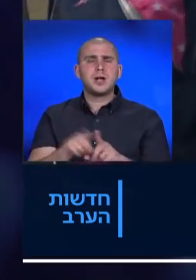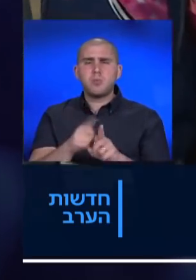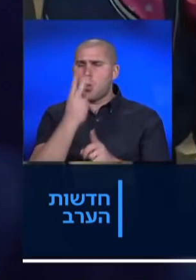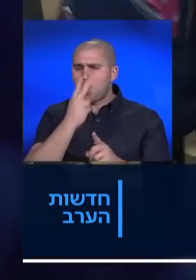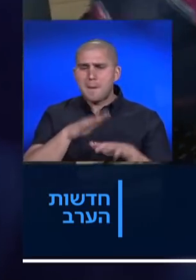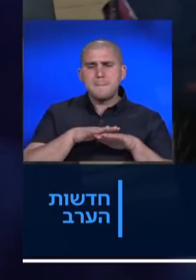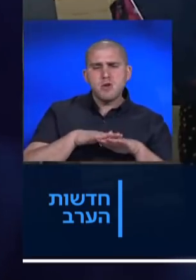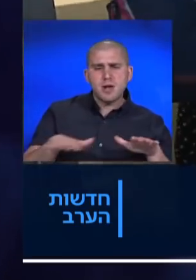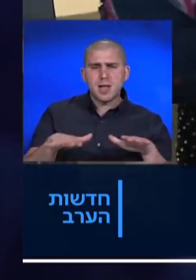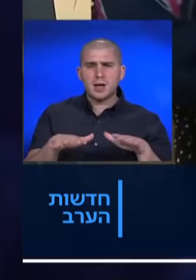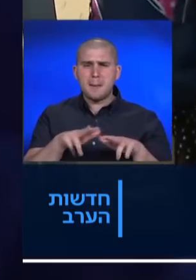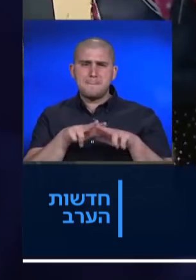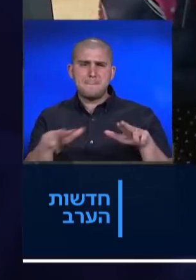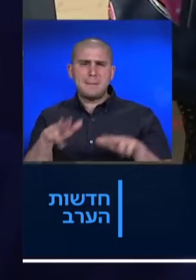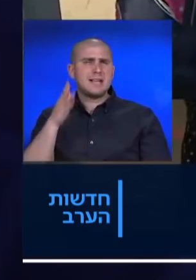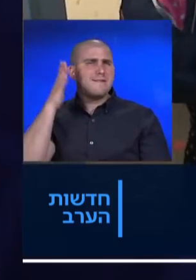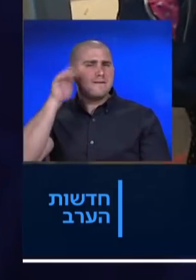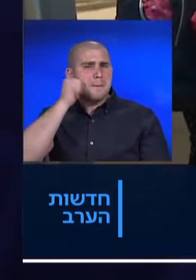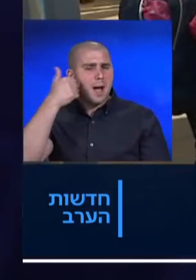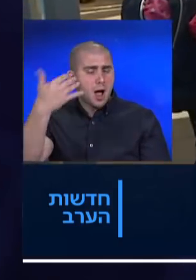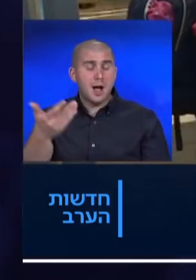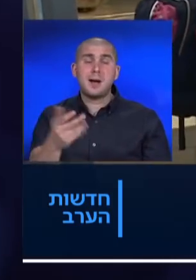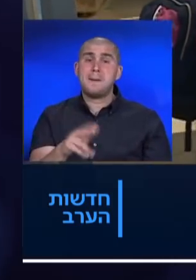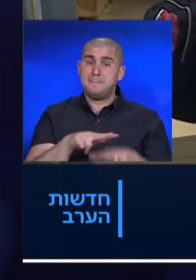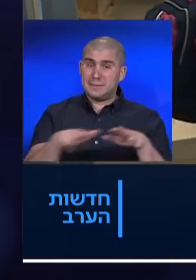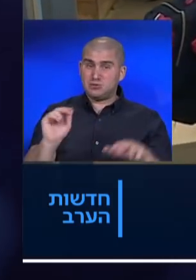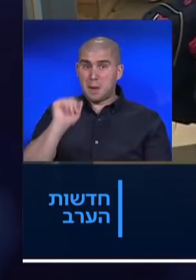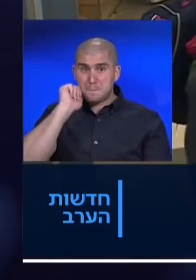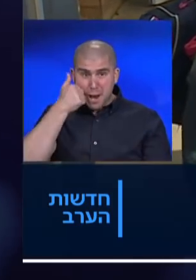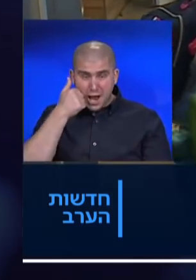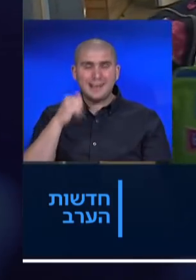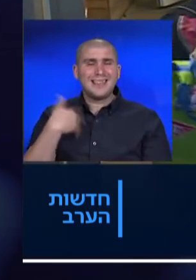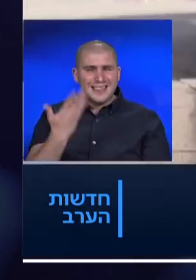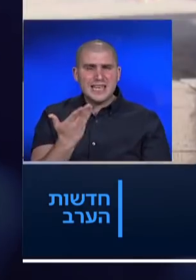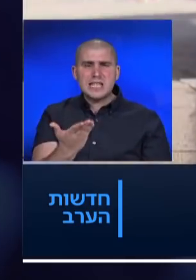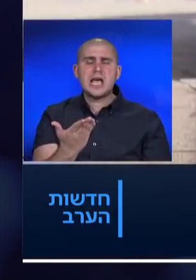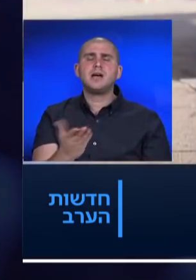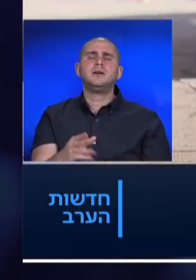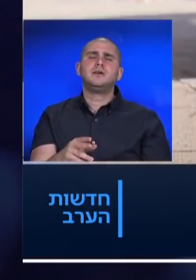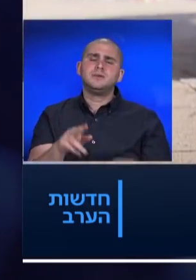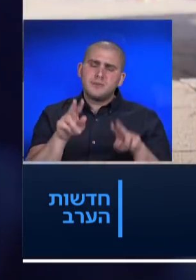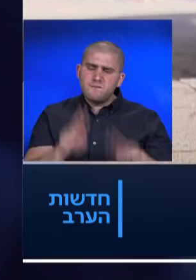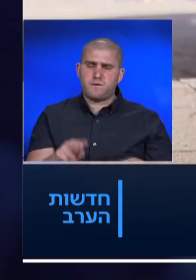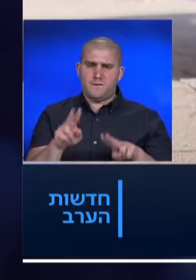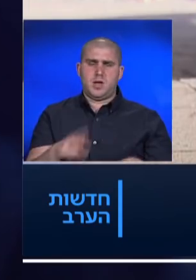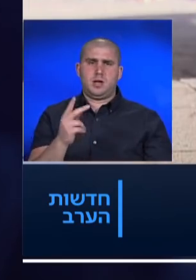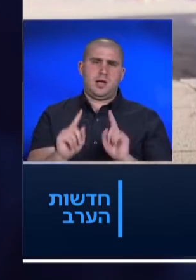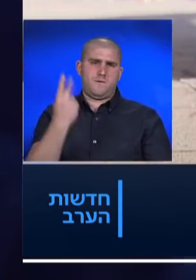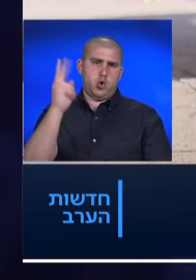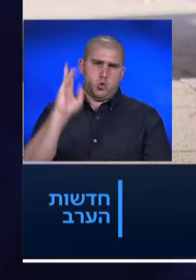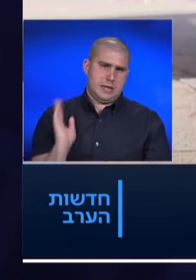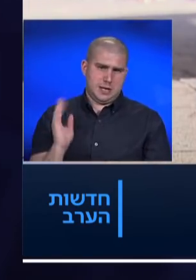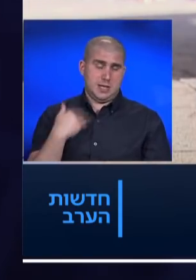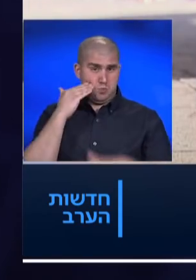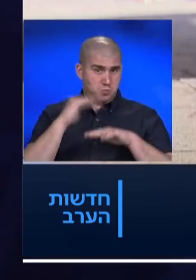התמונה של מחר. התמונה של מחר הולכת להיות הרבה יותר גבוהה, ואני אומר לך שביום